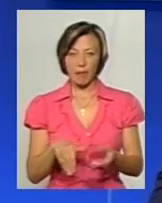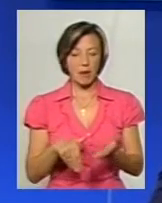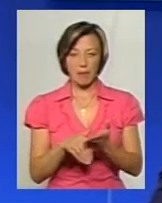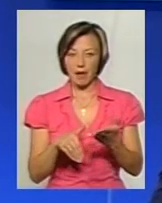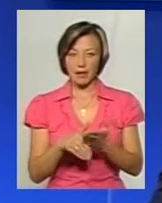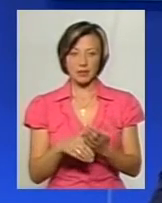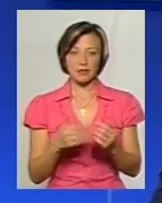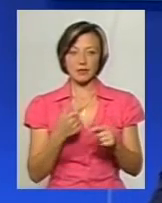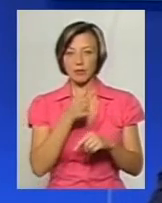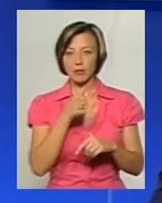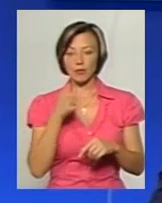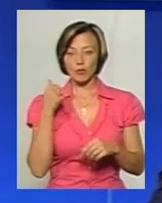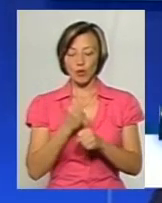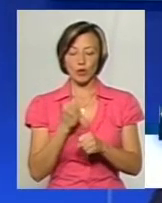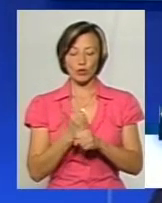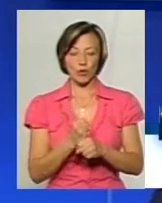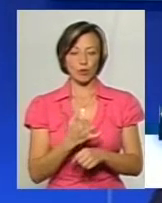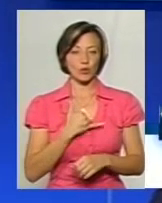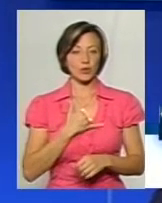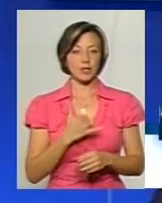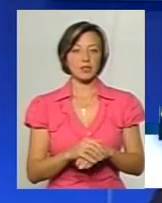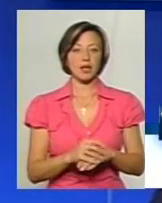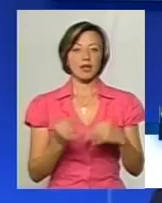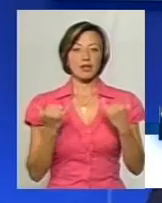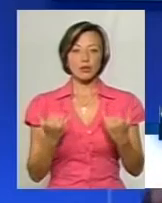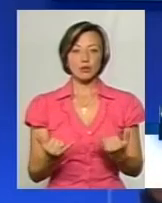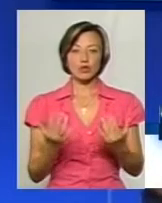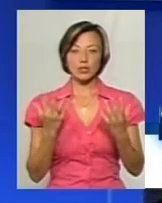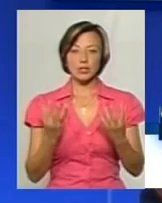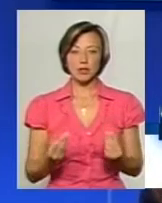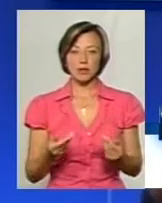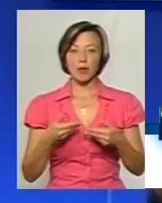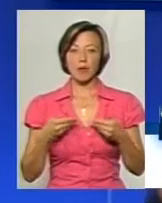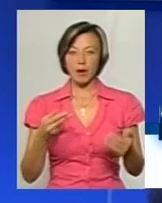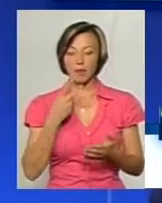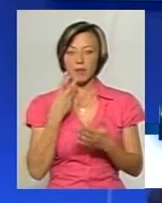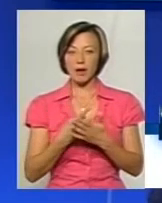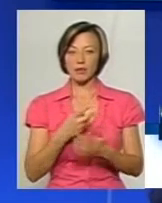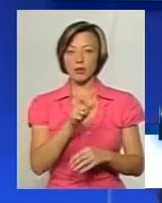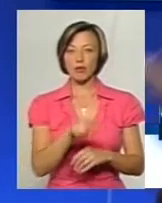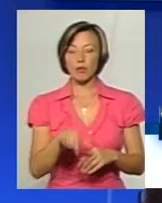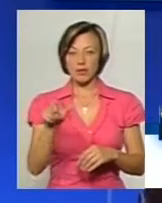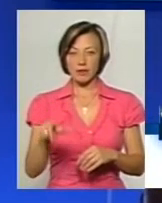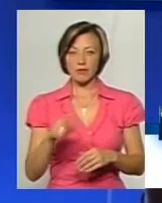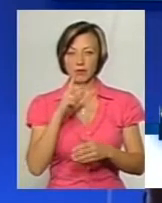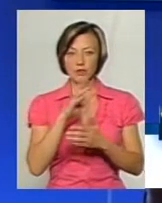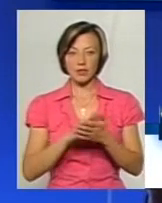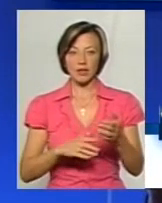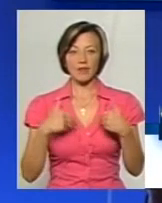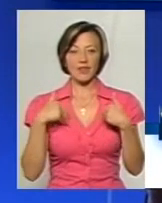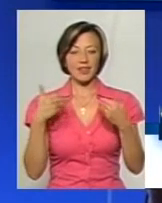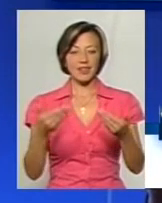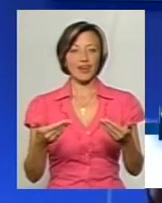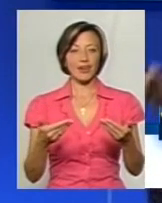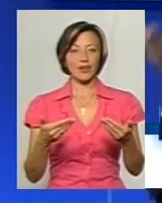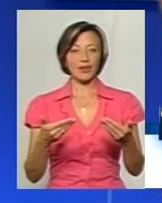методами, як це було у нас зроблено. На сьогоднішній день ми бачимо, ми громадяни, до речі, вибачаюсь, я вітаю